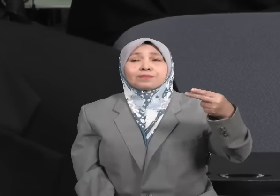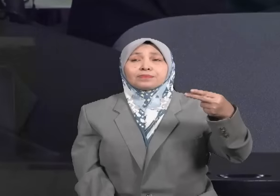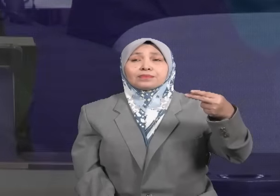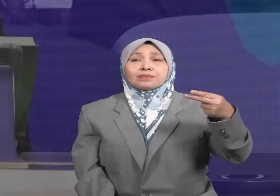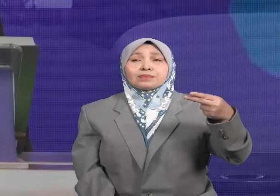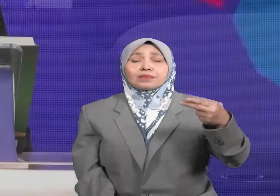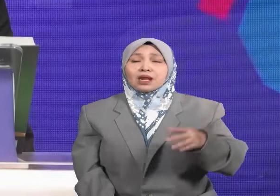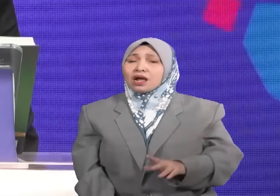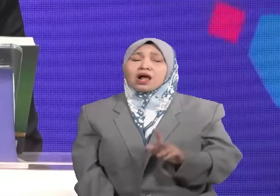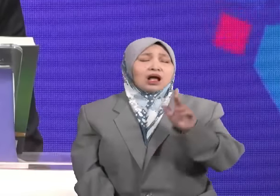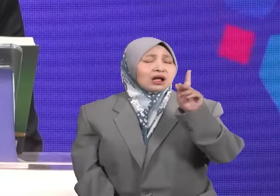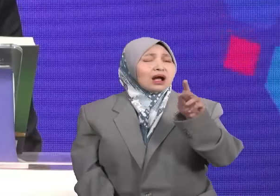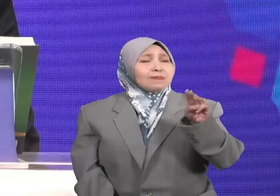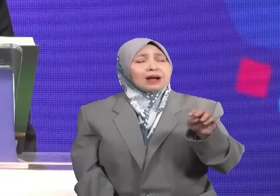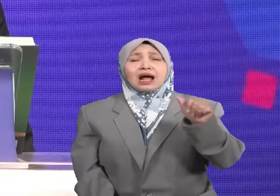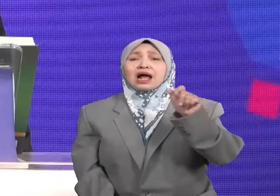كَمْ